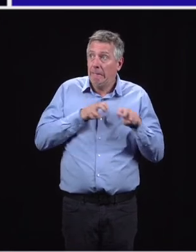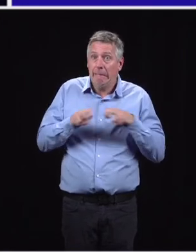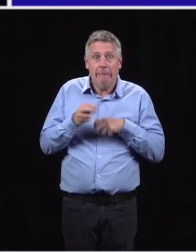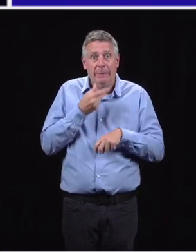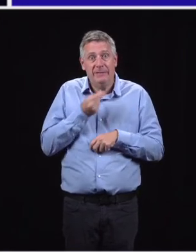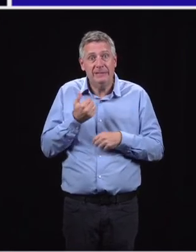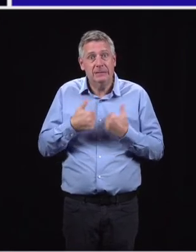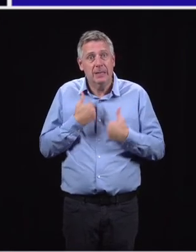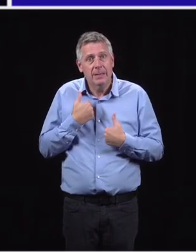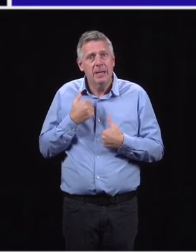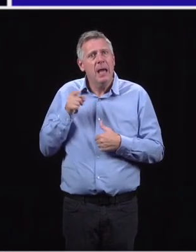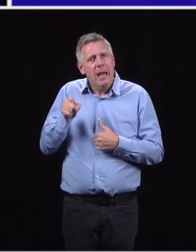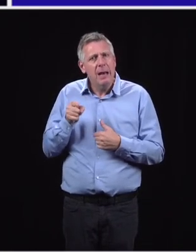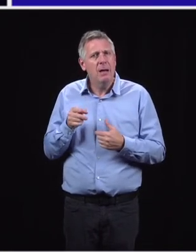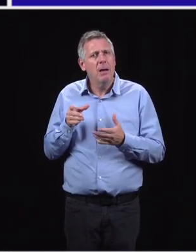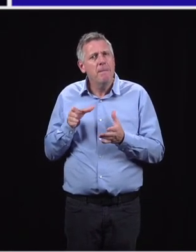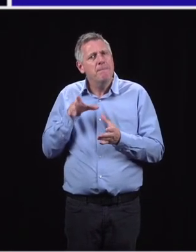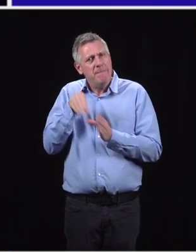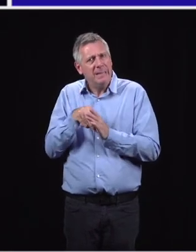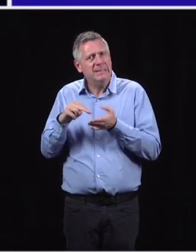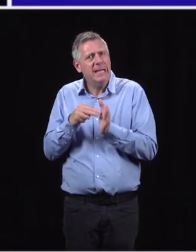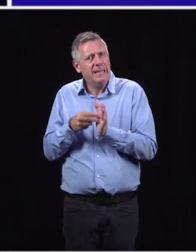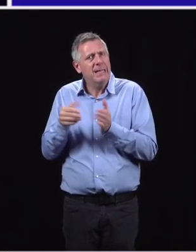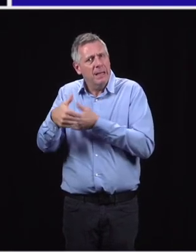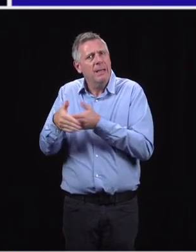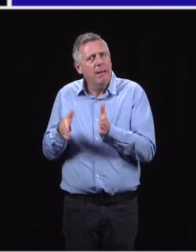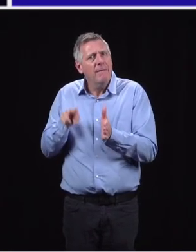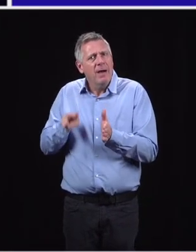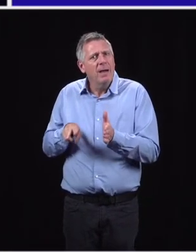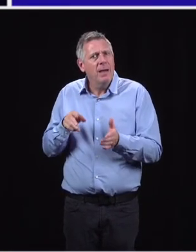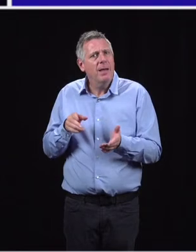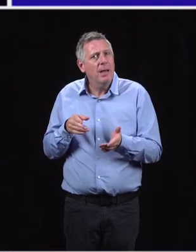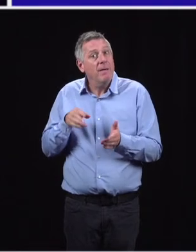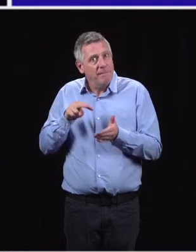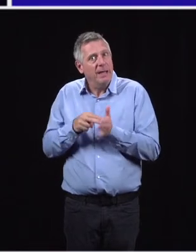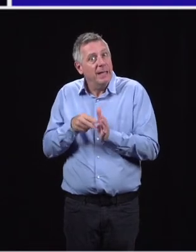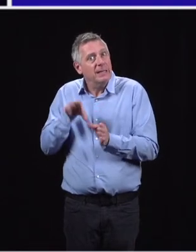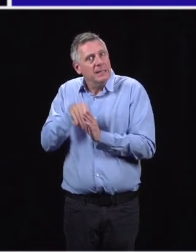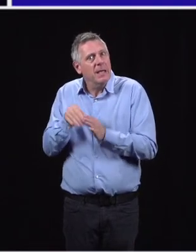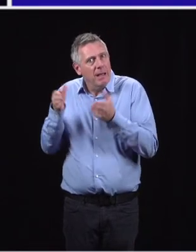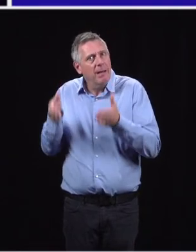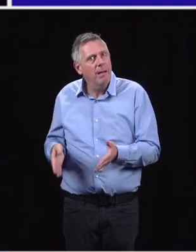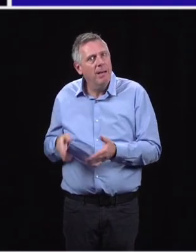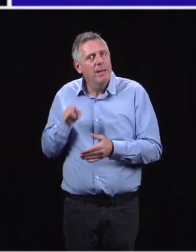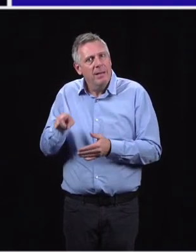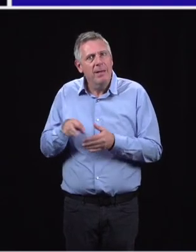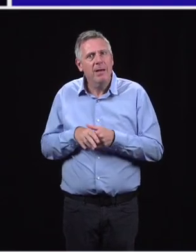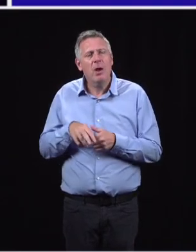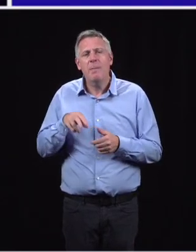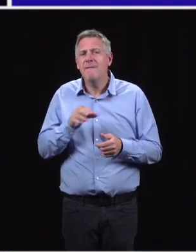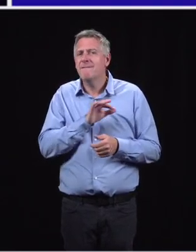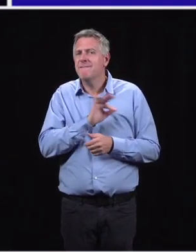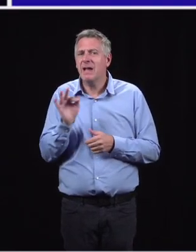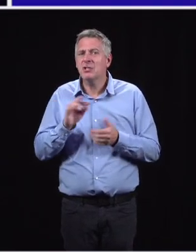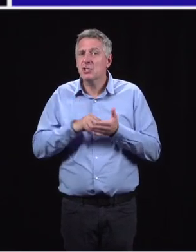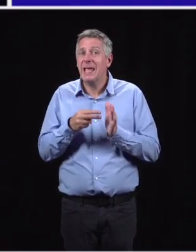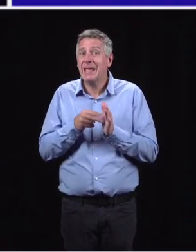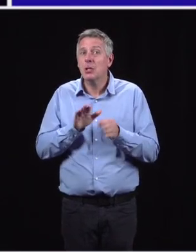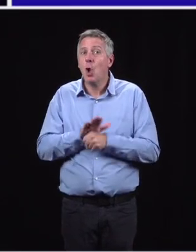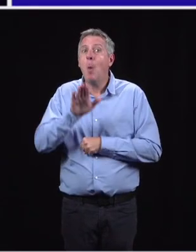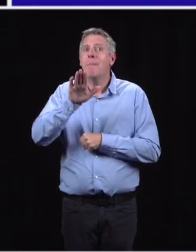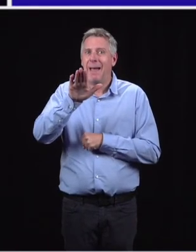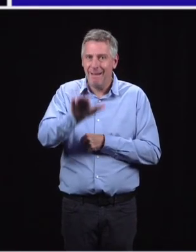bien devinez quoi elle est surprise et pourtant elle fait partie de la tech puisqu'elle a même été French tech tremplin